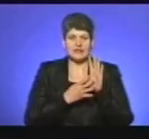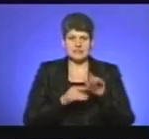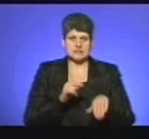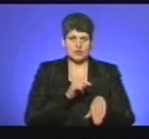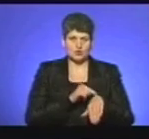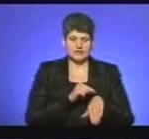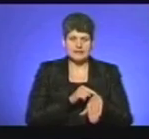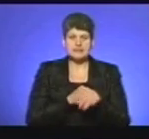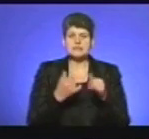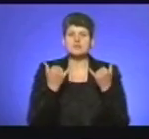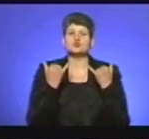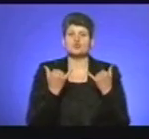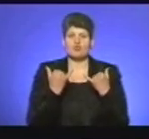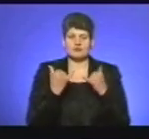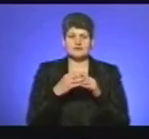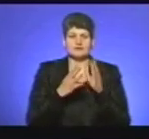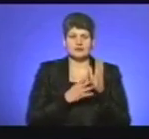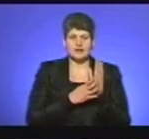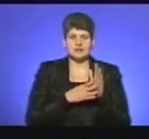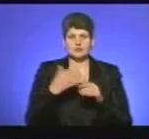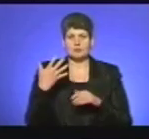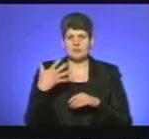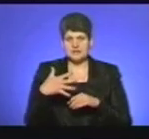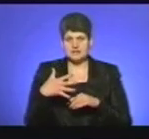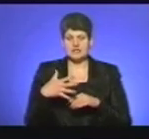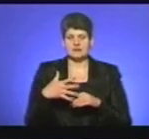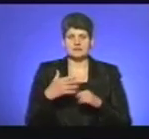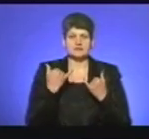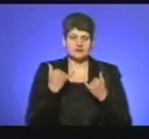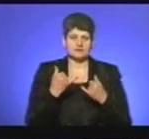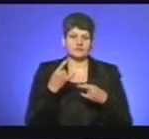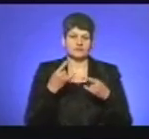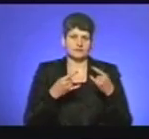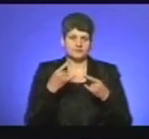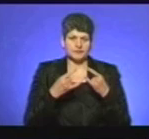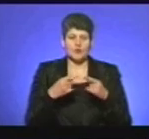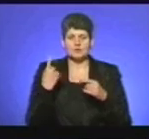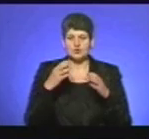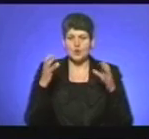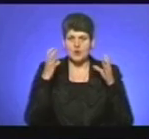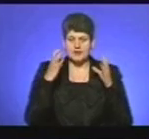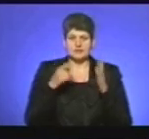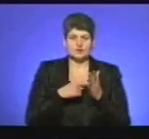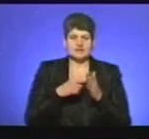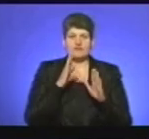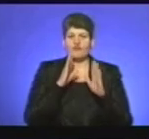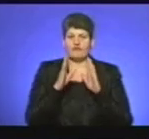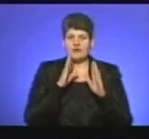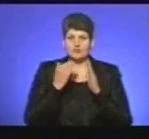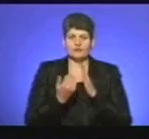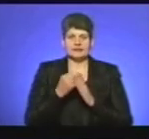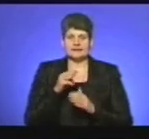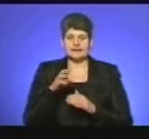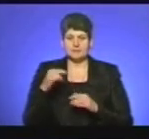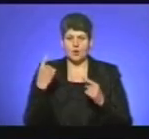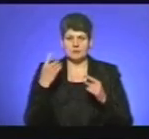19 годині. Сьогодні з 19.50 в ефірі нашого телеканалу обласного радіо та на сторінці у Фейсбук «Новини ТТБ